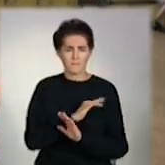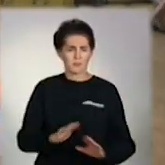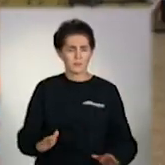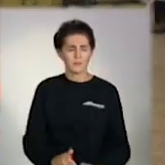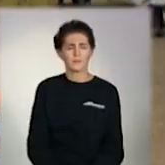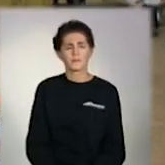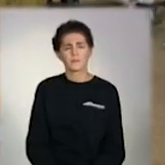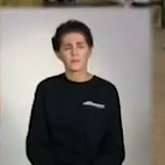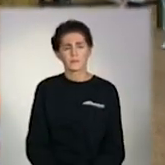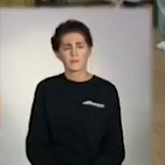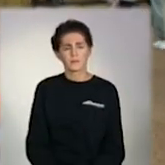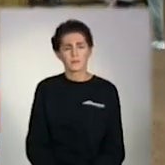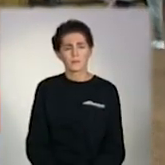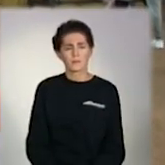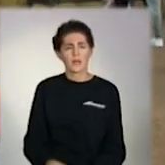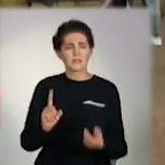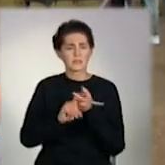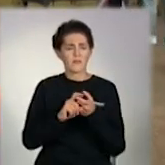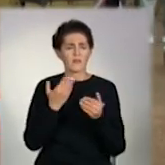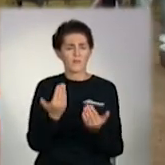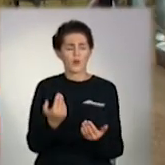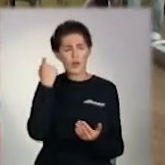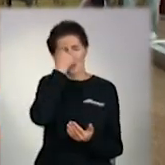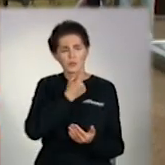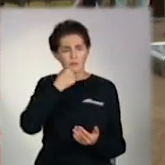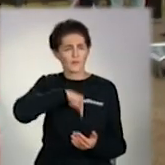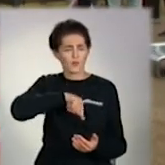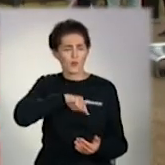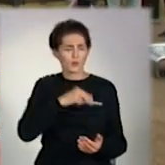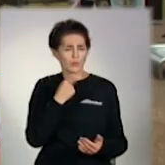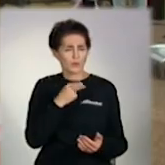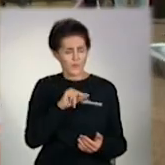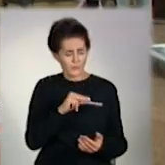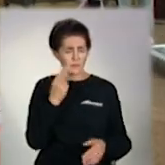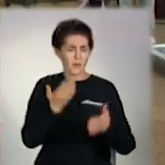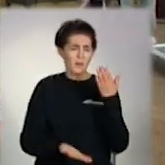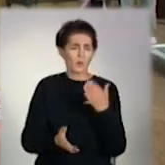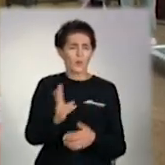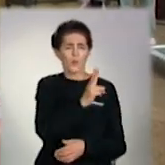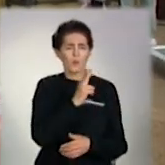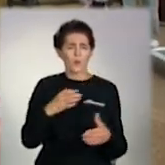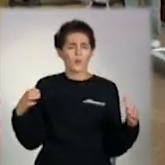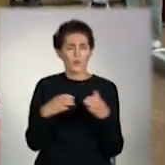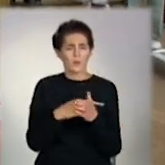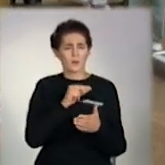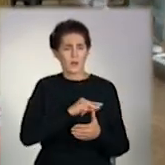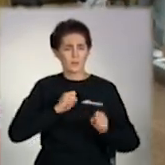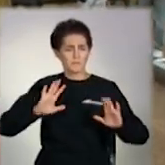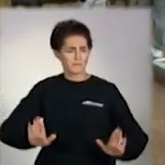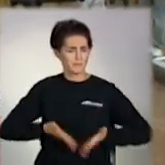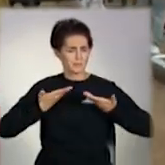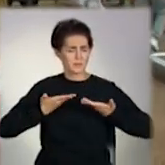Я думаю, что это зависит от индивидуальных качеств человека на самом деле. Потому что для кого-то, когда идет групповая работа, это